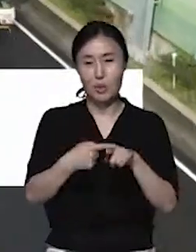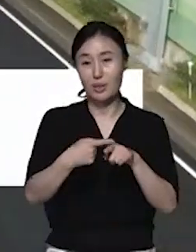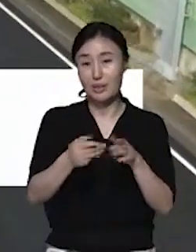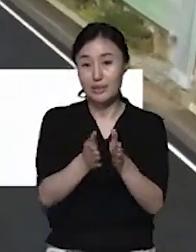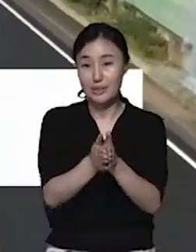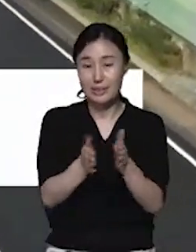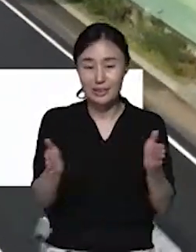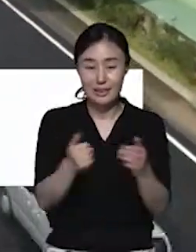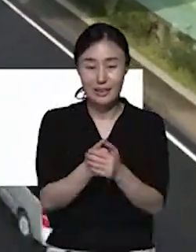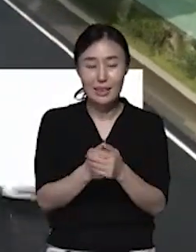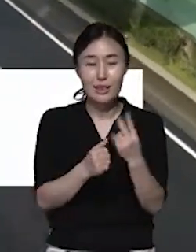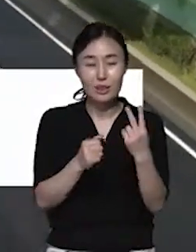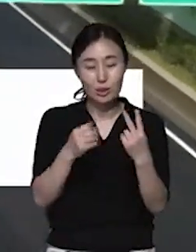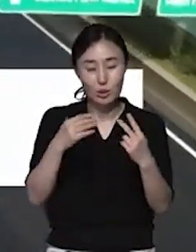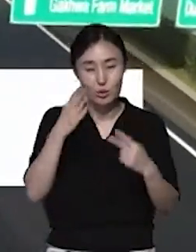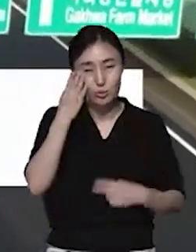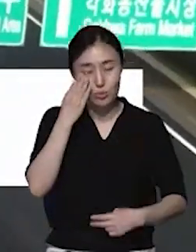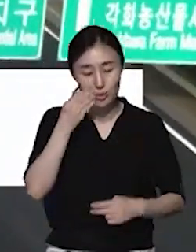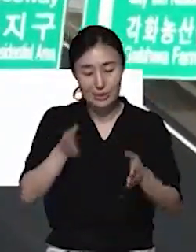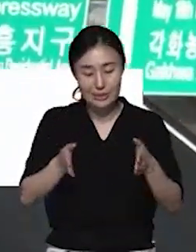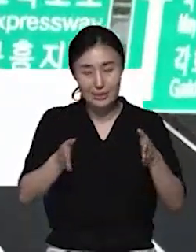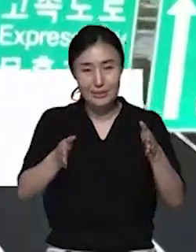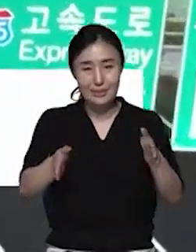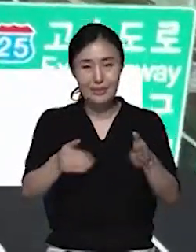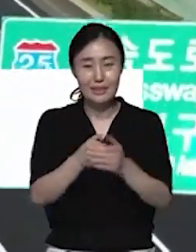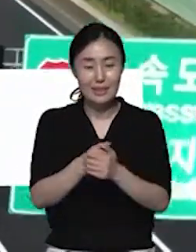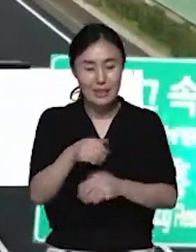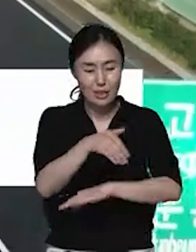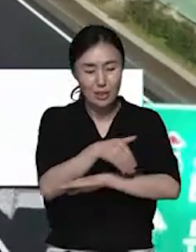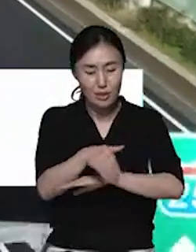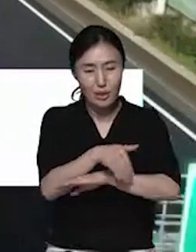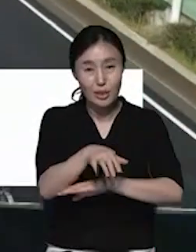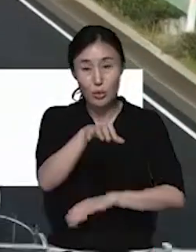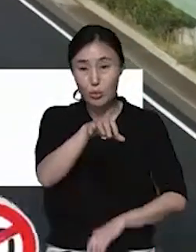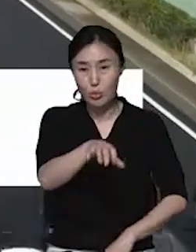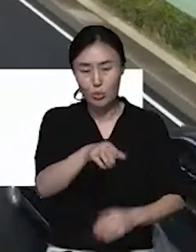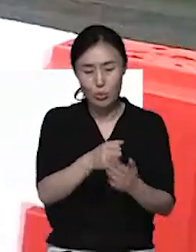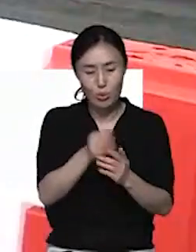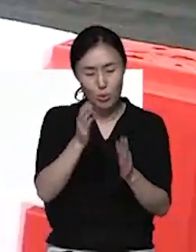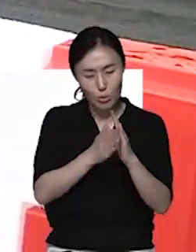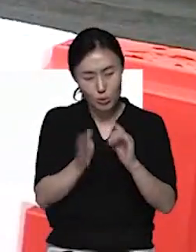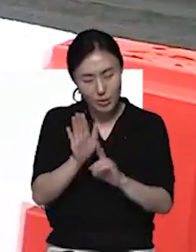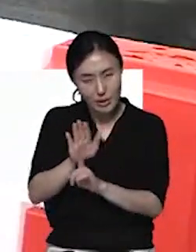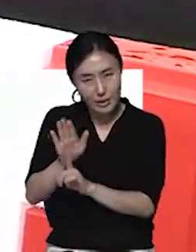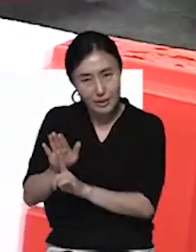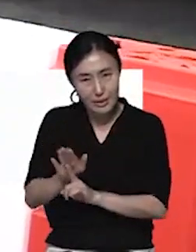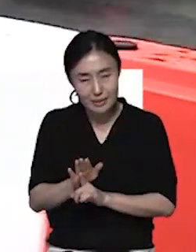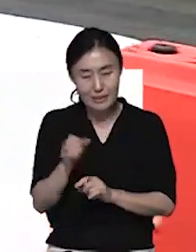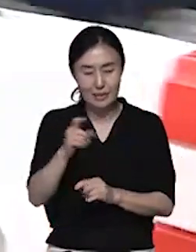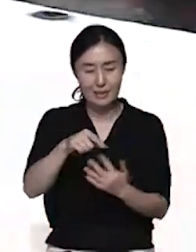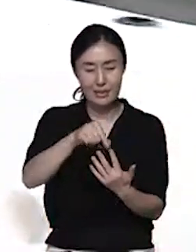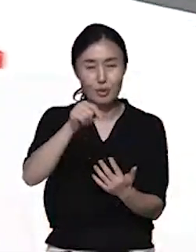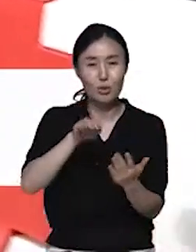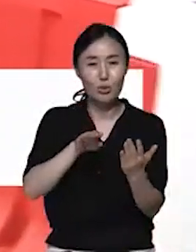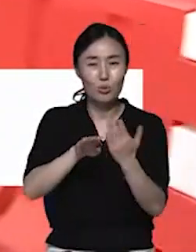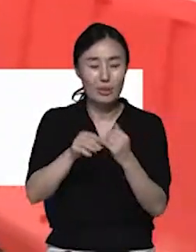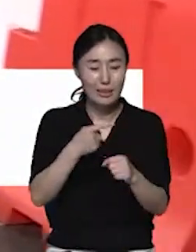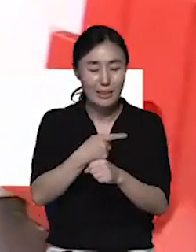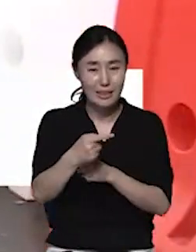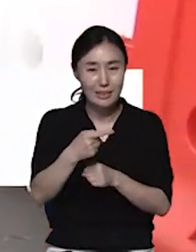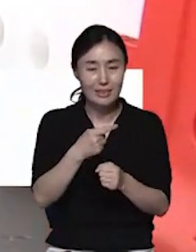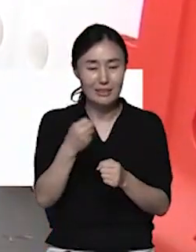광주광역시는 제2순환도로 지산 IC 개설 기본 실시 설계 용역사를 최근 공개 입찰을 통해 선정하고 내년 하반기